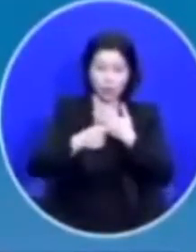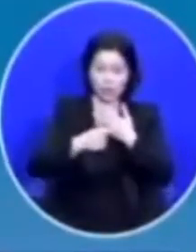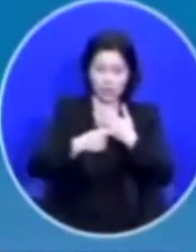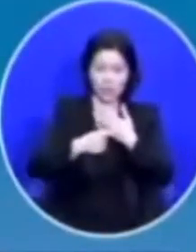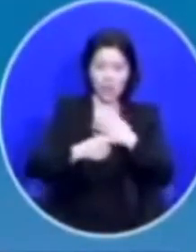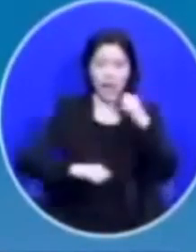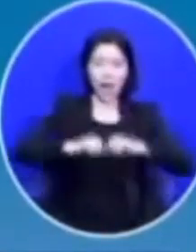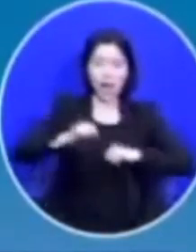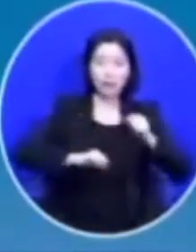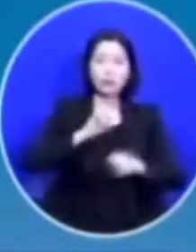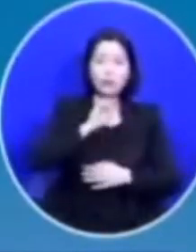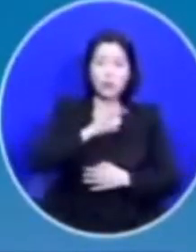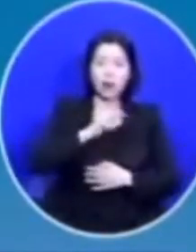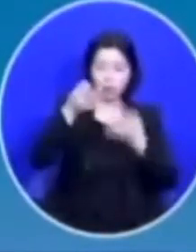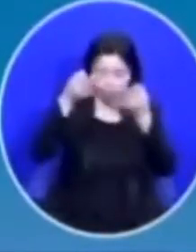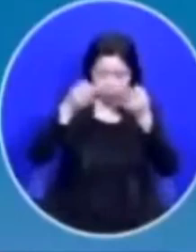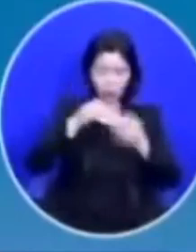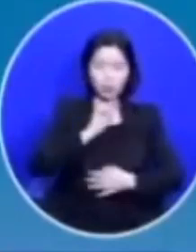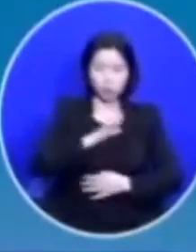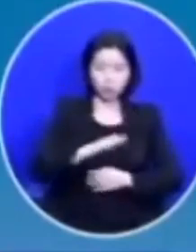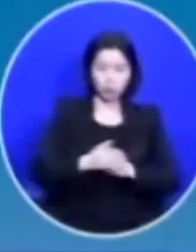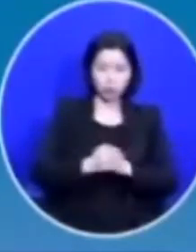행동만 볼 뿐입니다